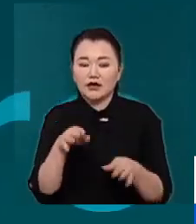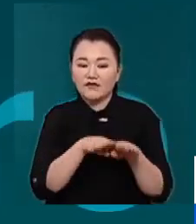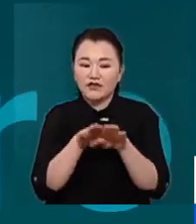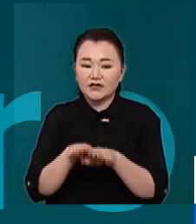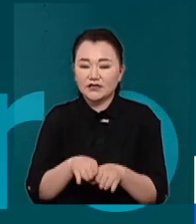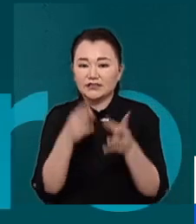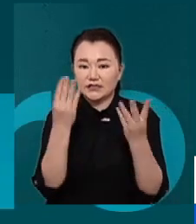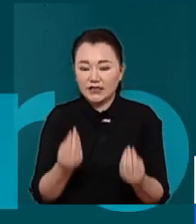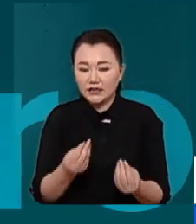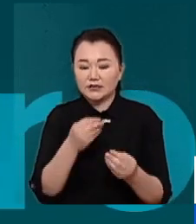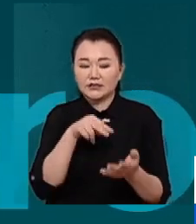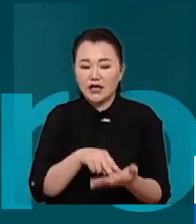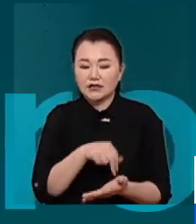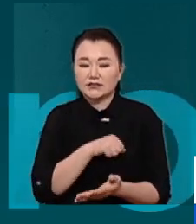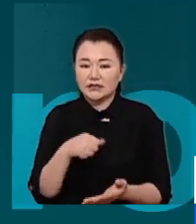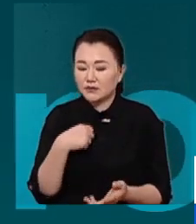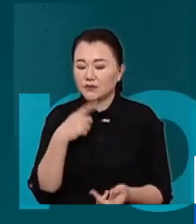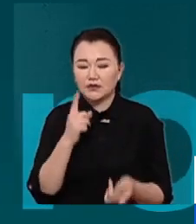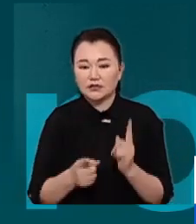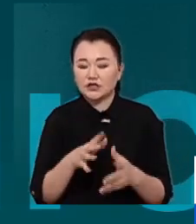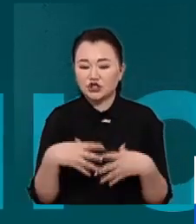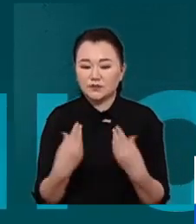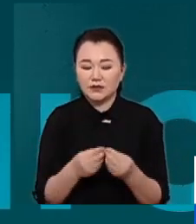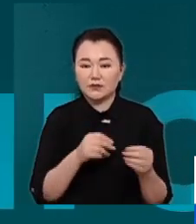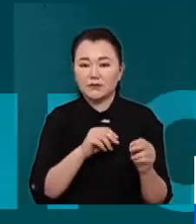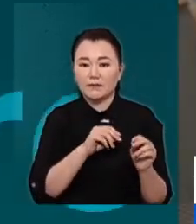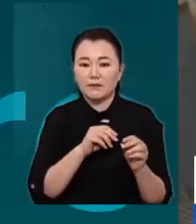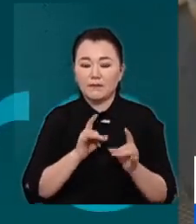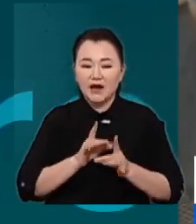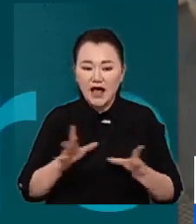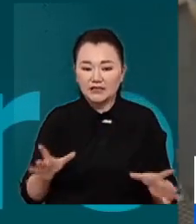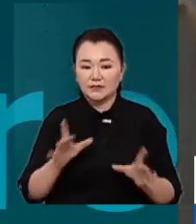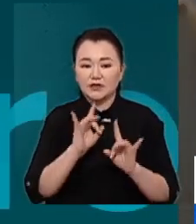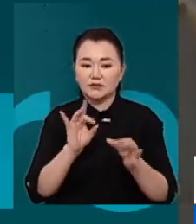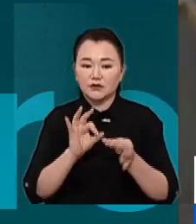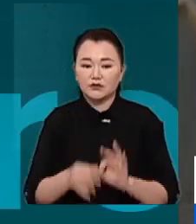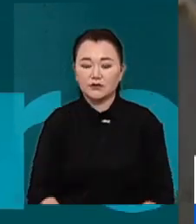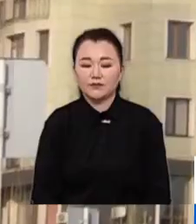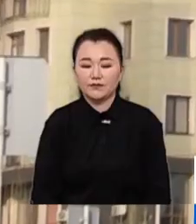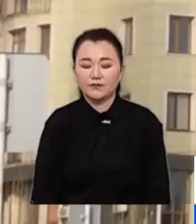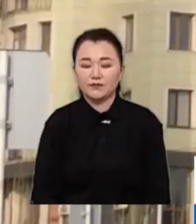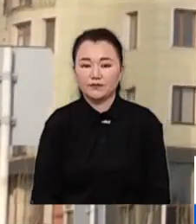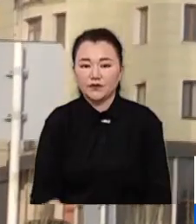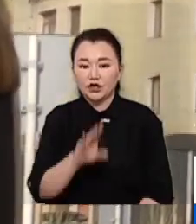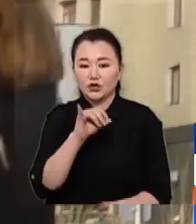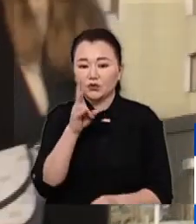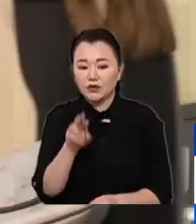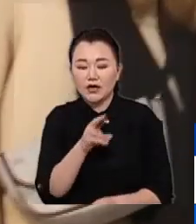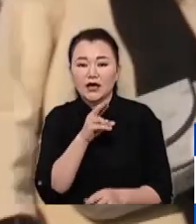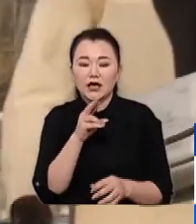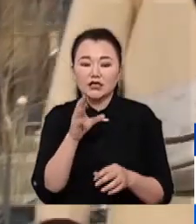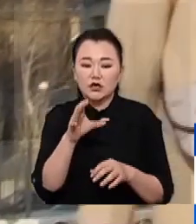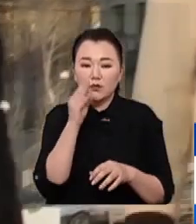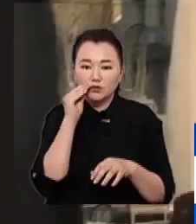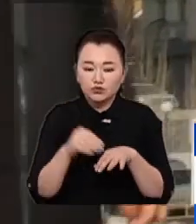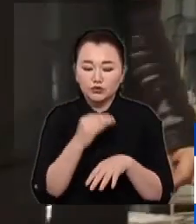для гостей Казахстана самым настоящим семейным праздником, расскажет Нина Шаппо. Юлия Ликутина с мужем